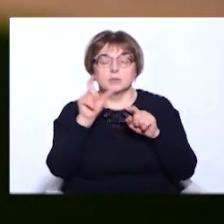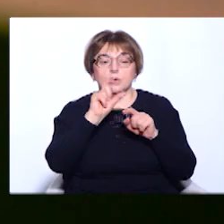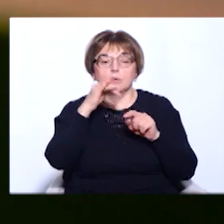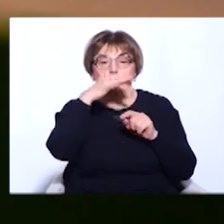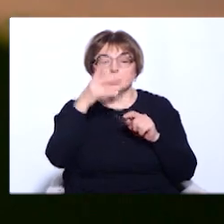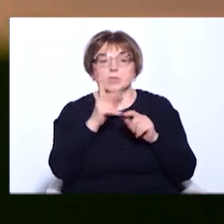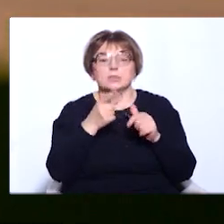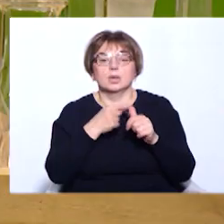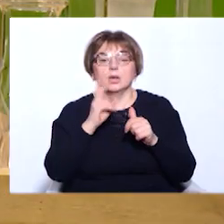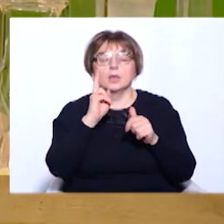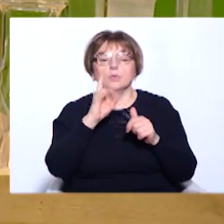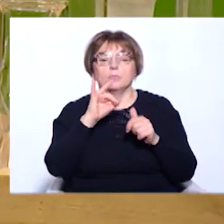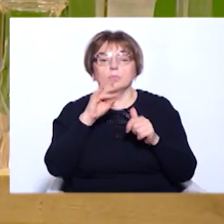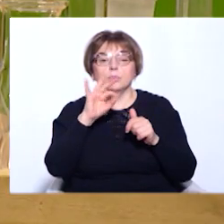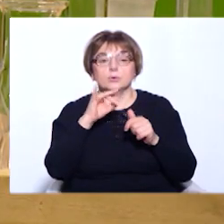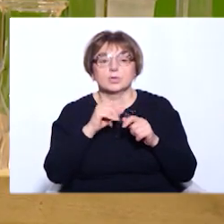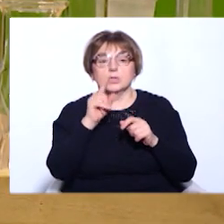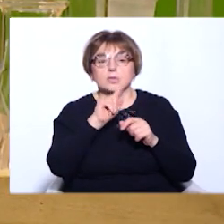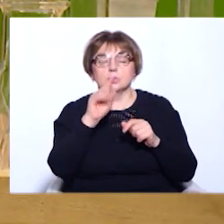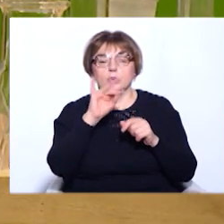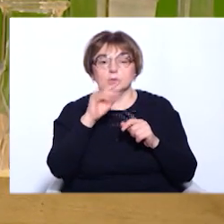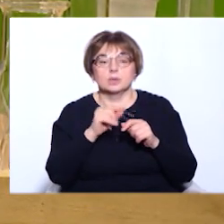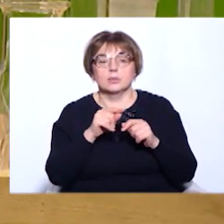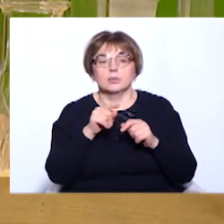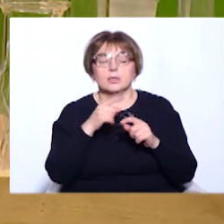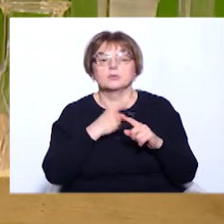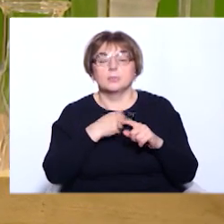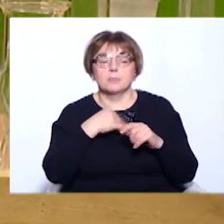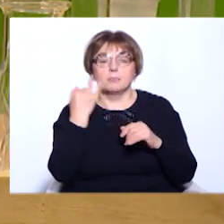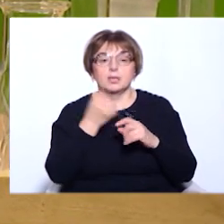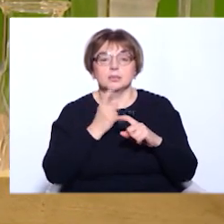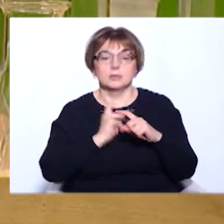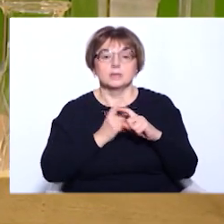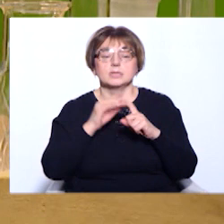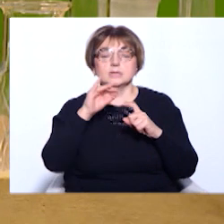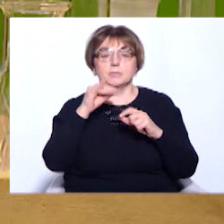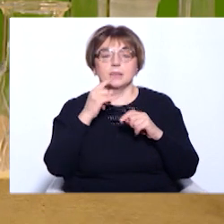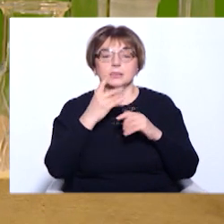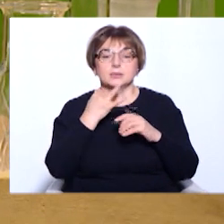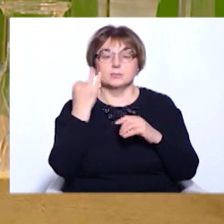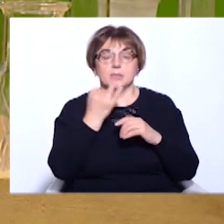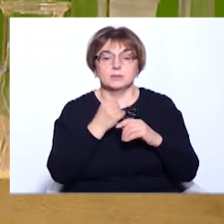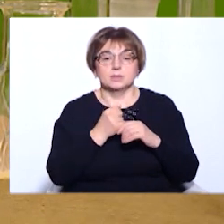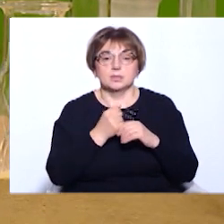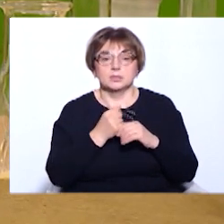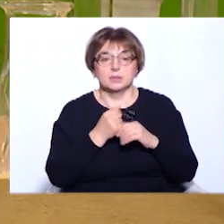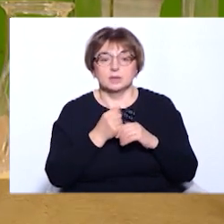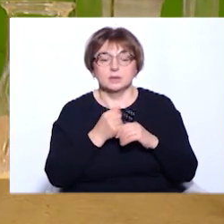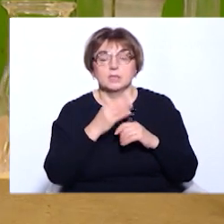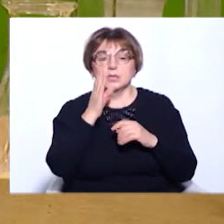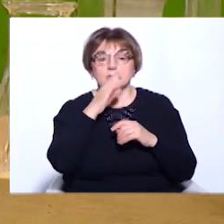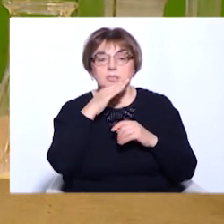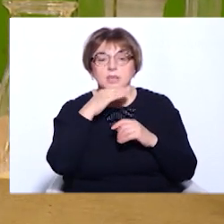კუპრუმეს 4-ა 5-ა ჟორიოსთან, მე კერძოდ მეტალი მაინტერესებს, სპილენძი, და გავაკეთოთ